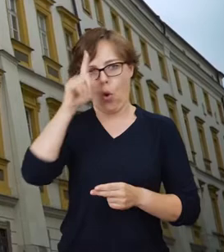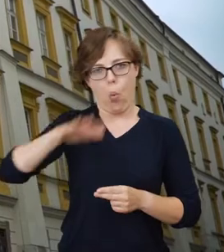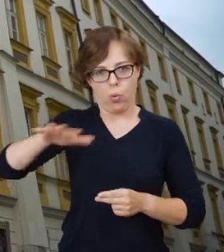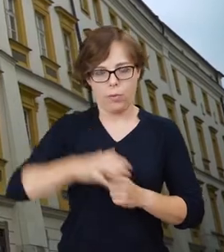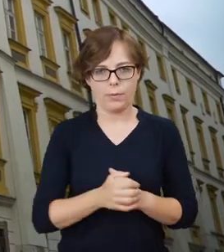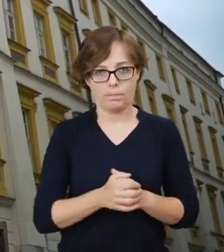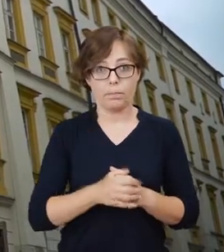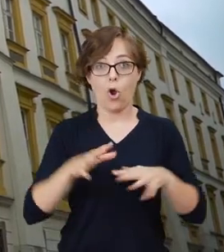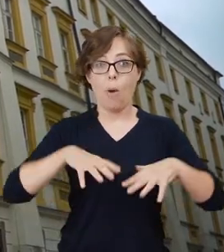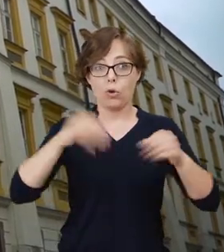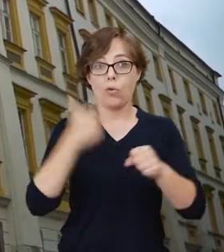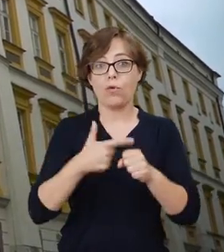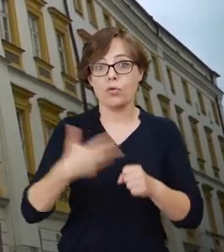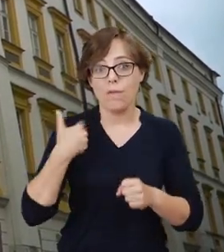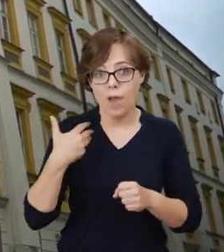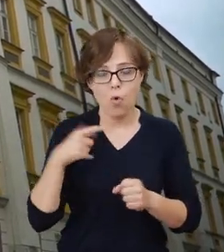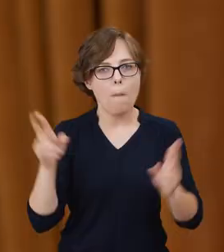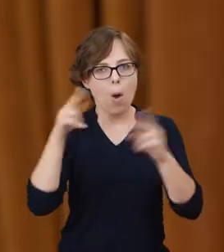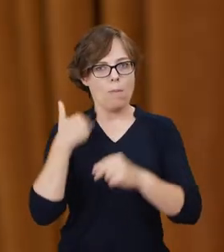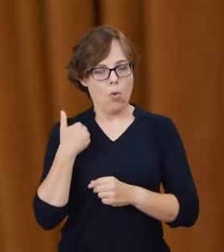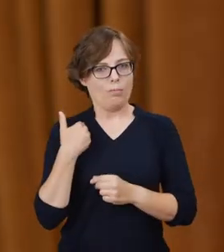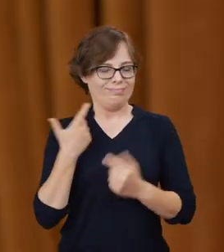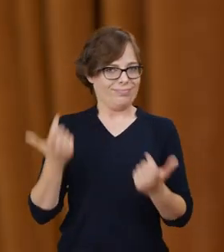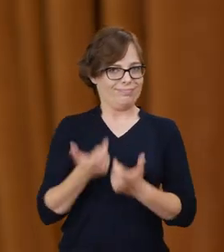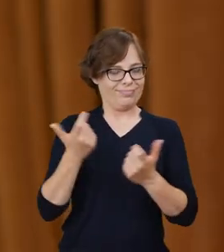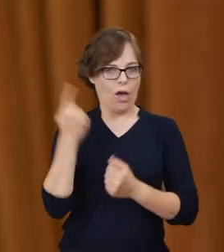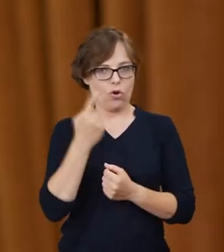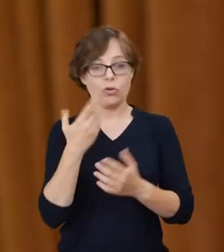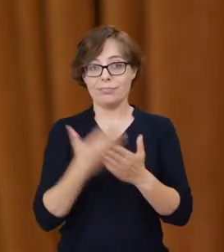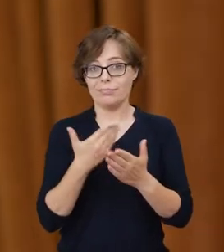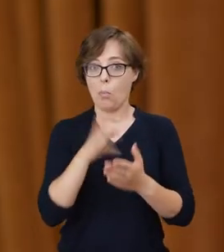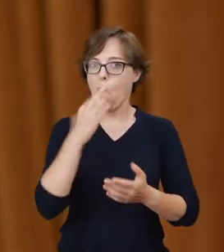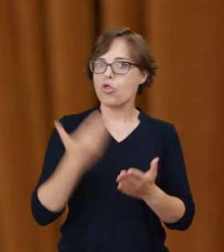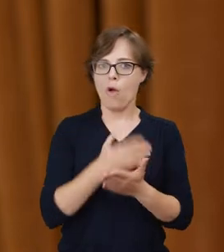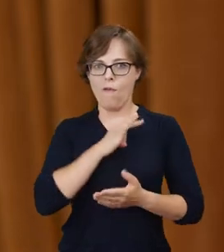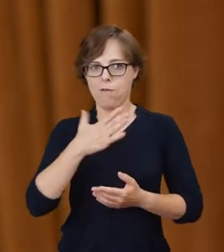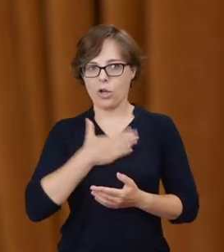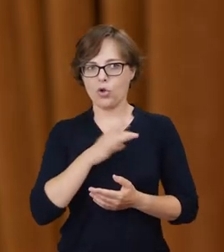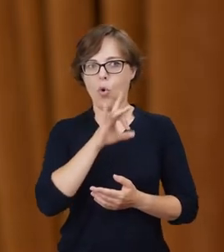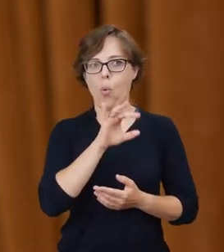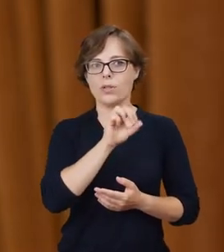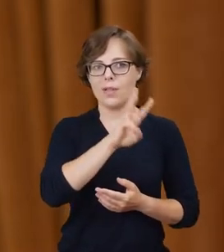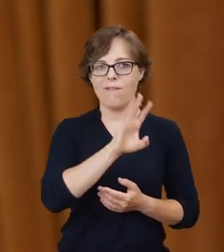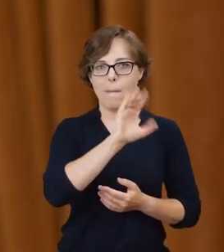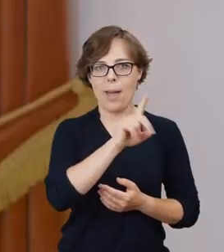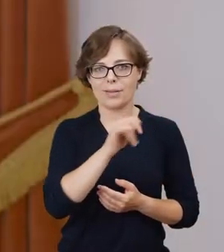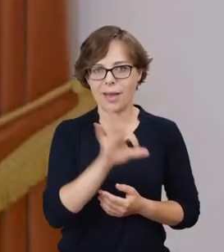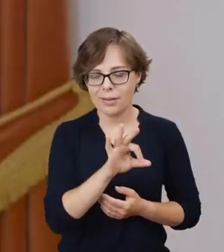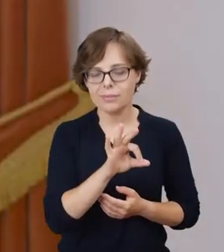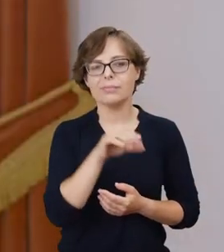Na początku XX wieku pałac był zagrożony. Istniało ryzyko, że nowy właściciel, Gustaw